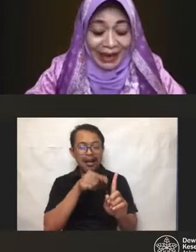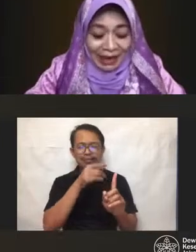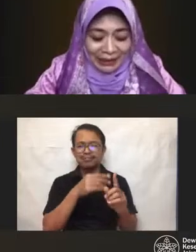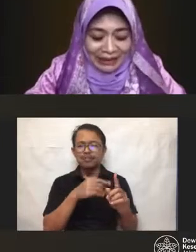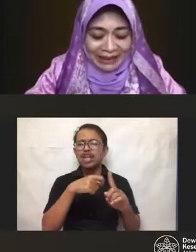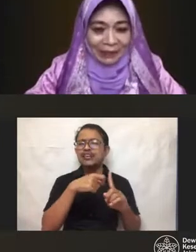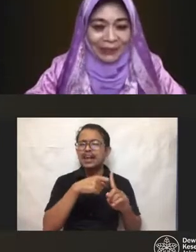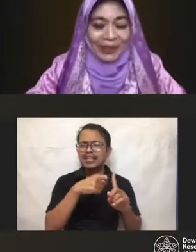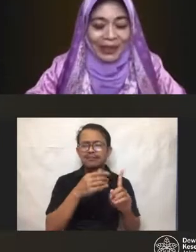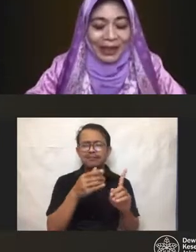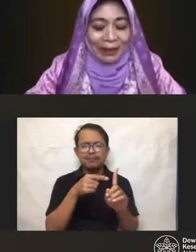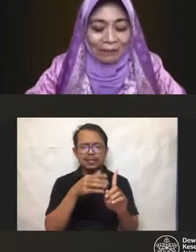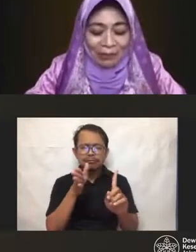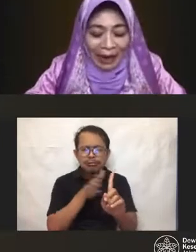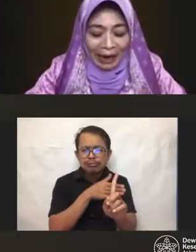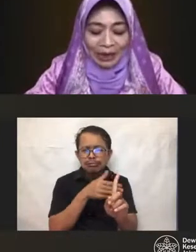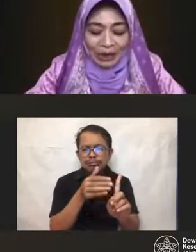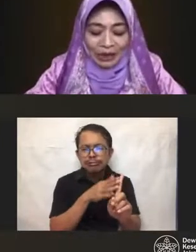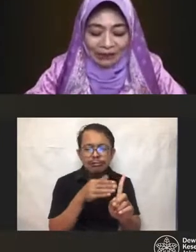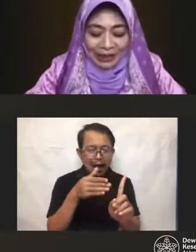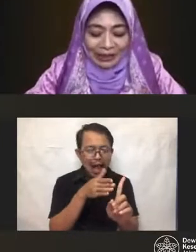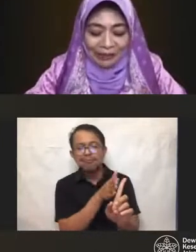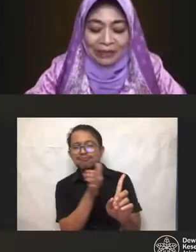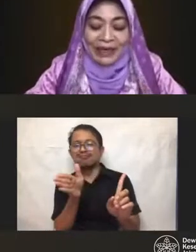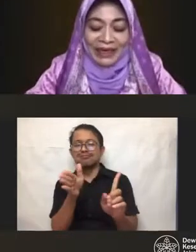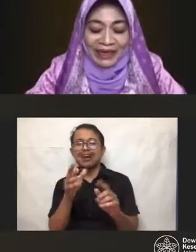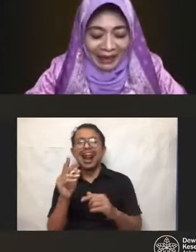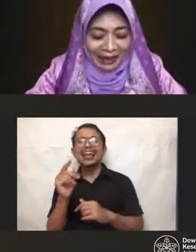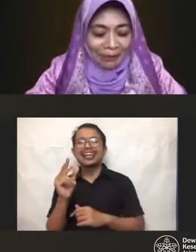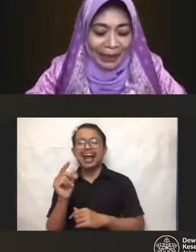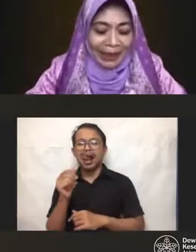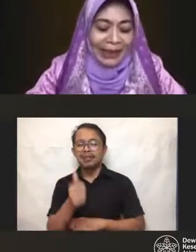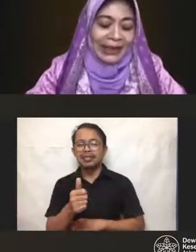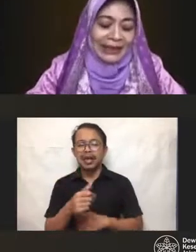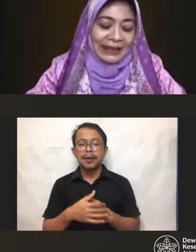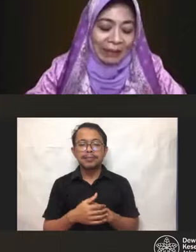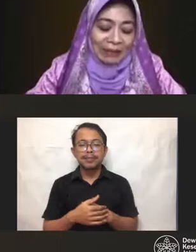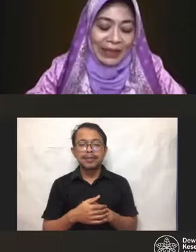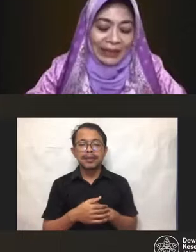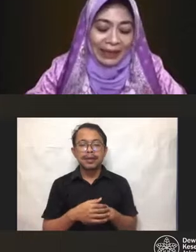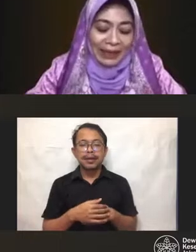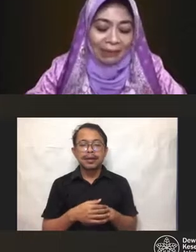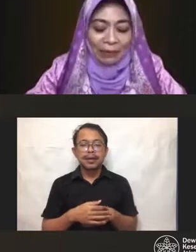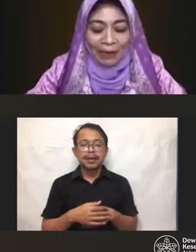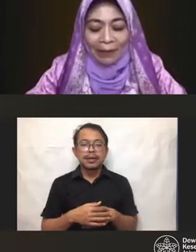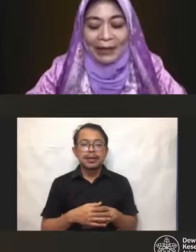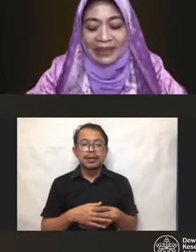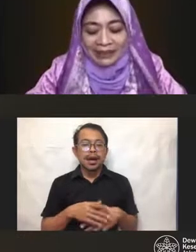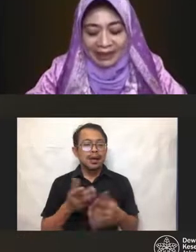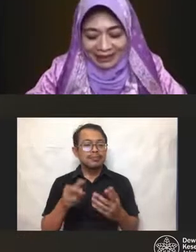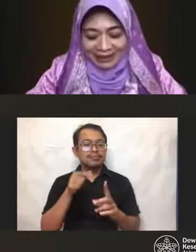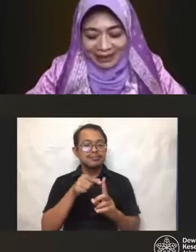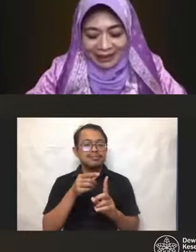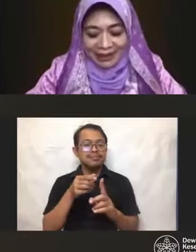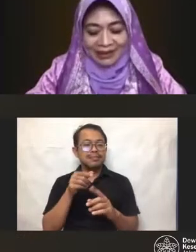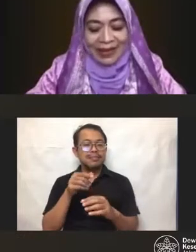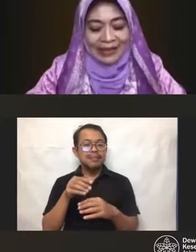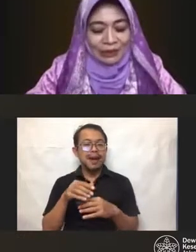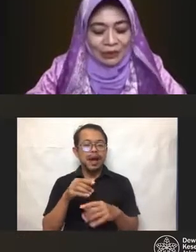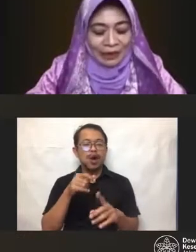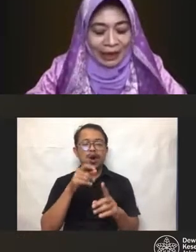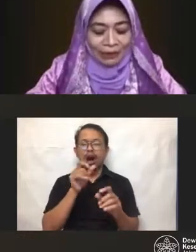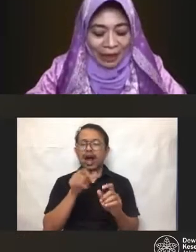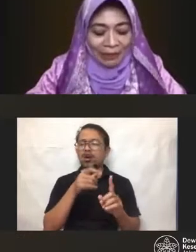Nah, dalam Islam, pemahaman konservatif ini mengekalkan pandangan keislaman berdasarkan pemahaman literalis